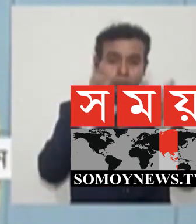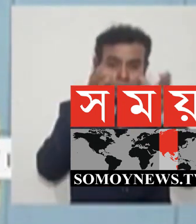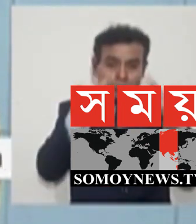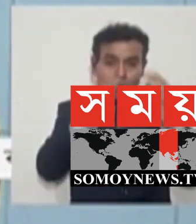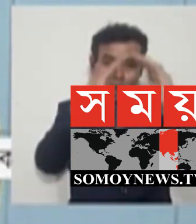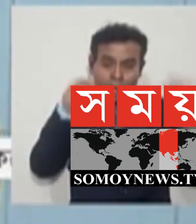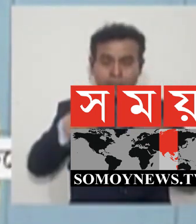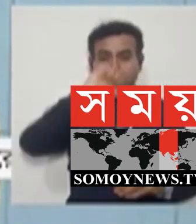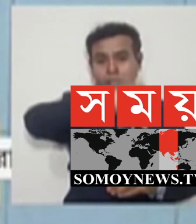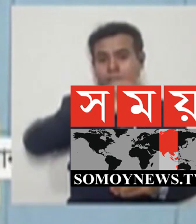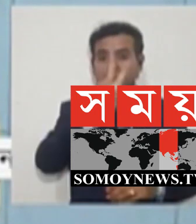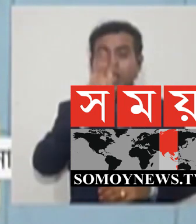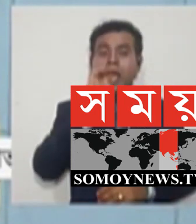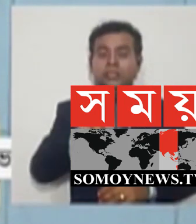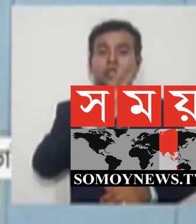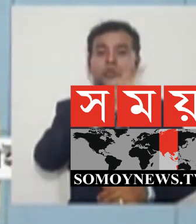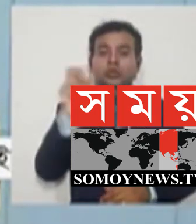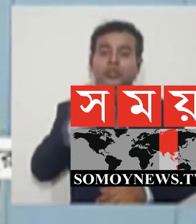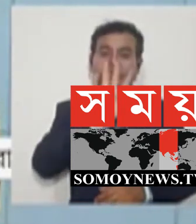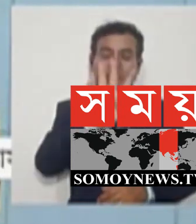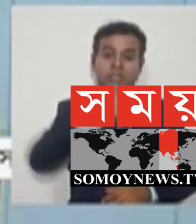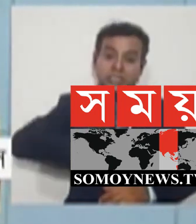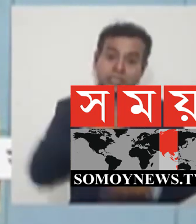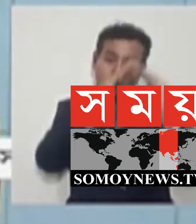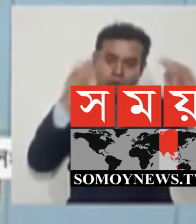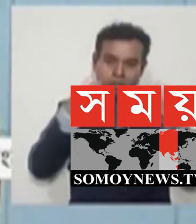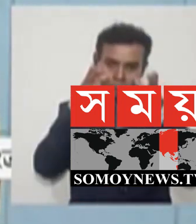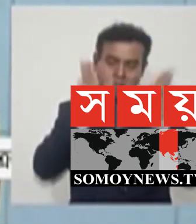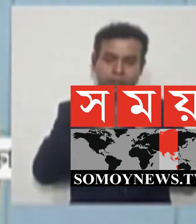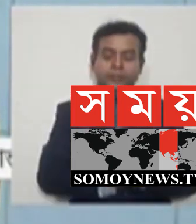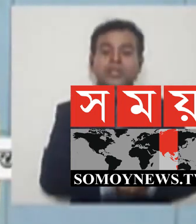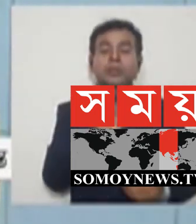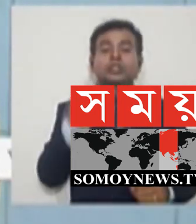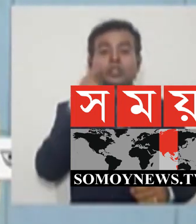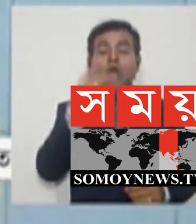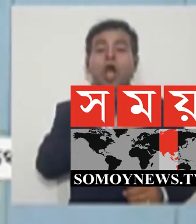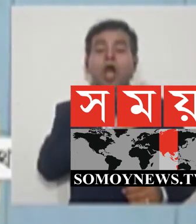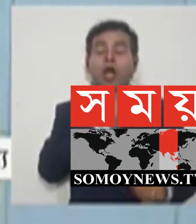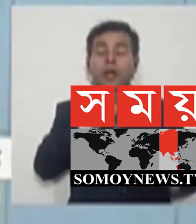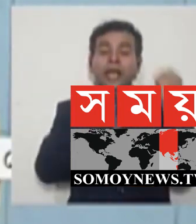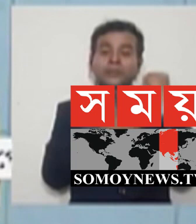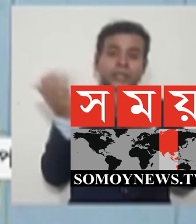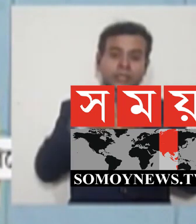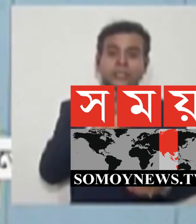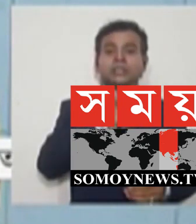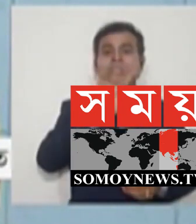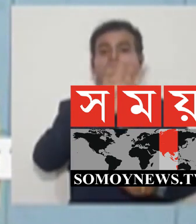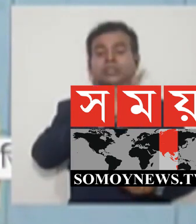99,204 জন। প্রাতিষ্ঠানিক কোয়ারেন্টাইনে আছে 24 ঘন্টায় 715 জন এবং এ পর্যন্ত